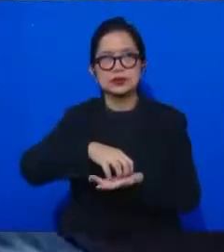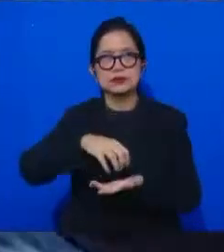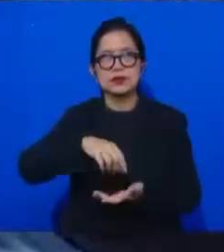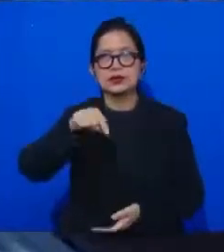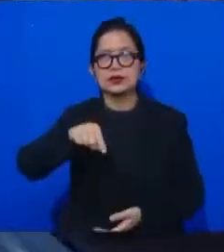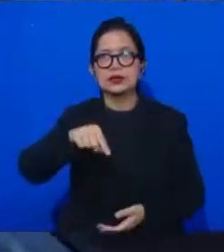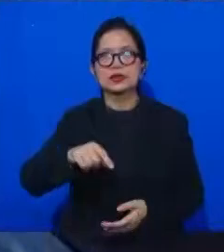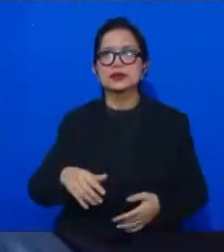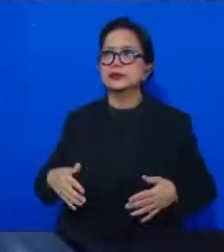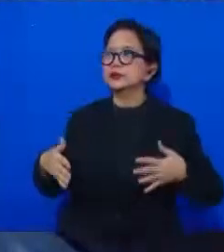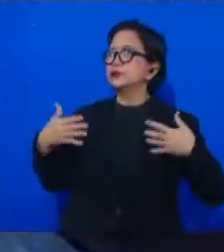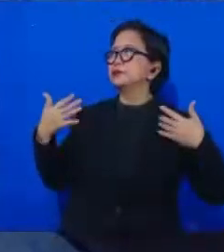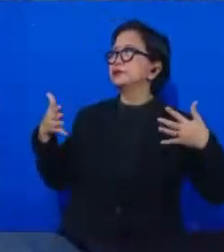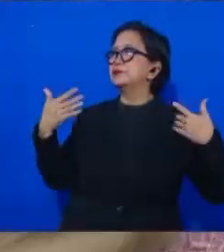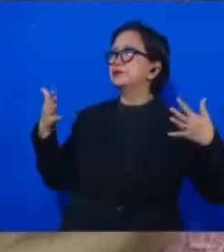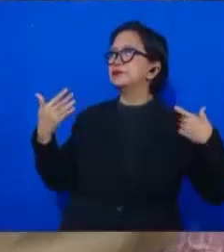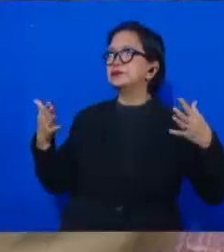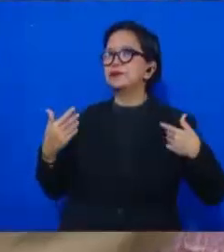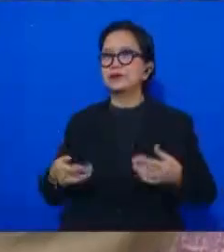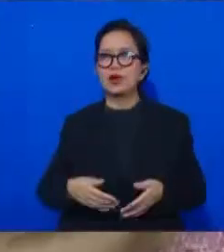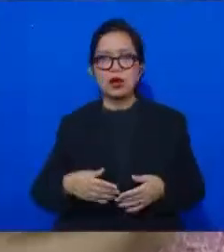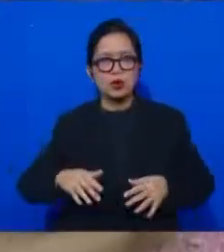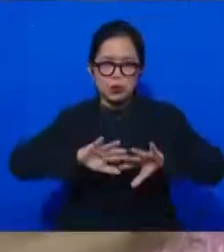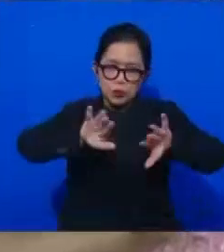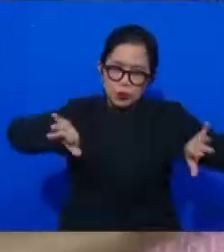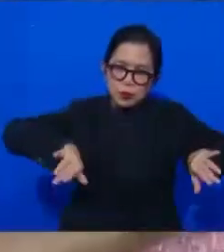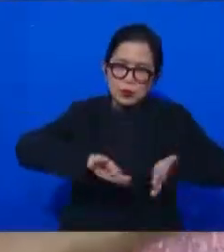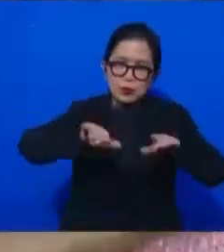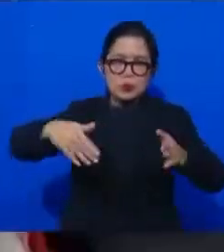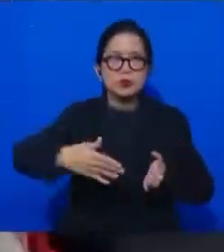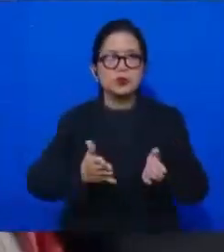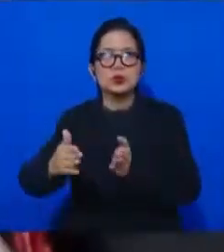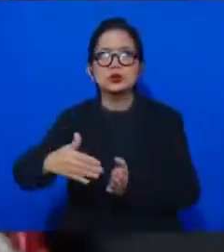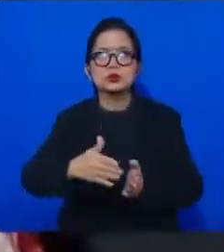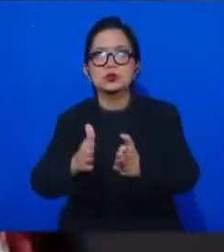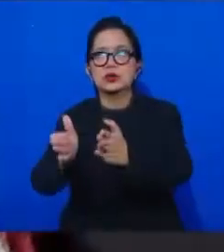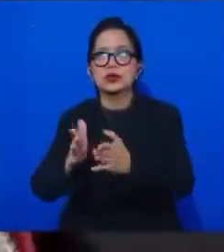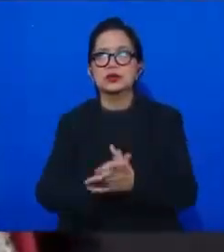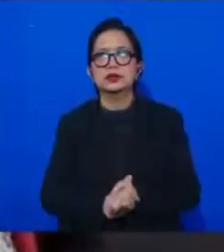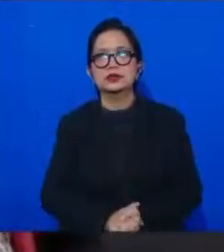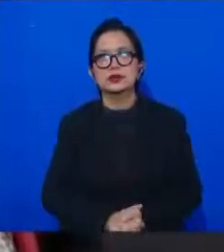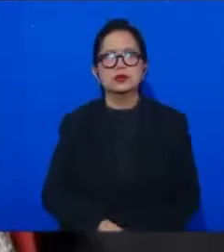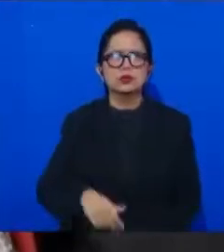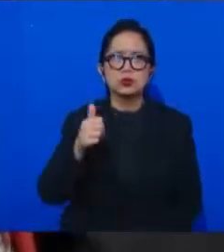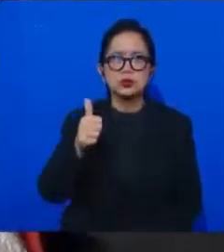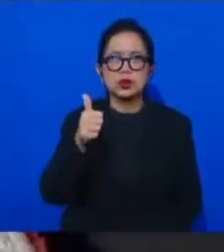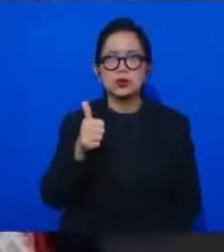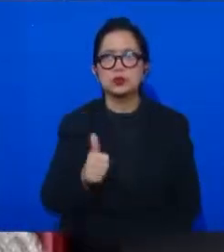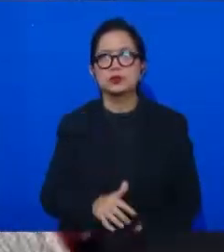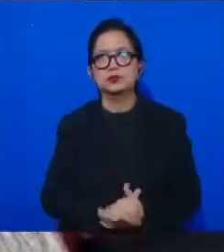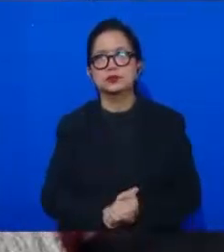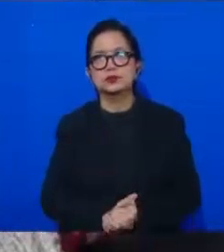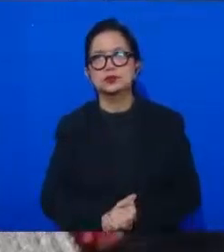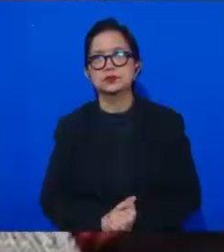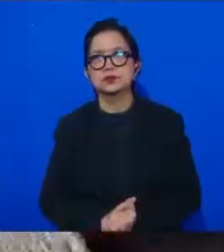bisa bersantai di taman dan mandi air sungai yang bersih. Seru banget, fasilitasnya juga bagus-bagus